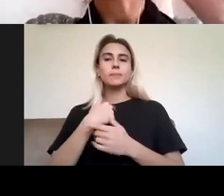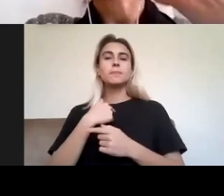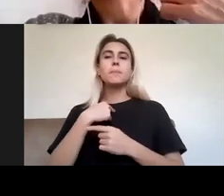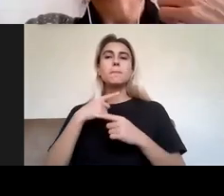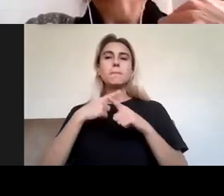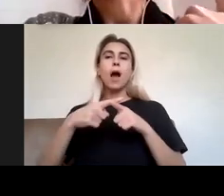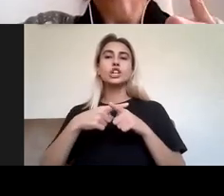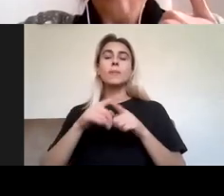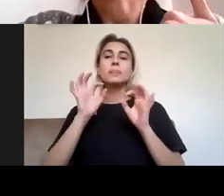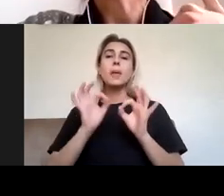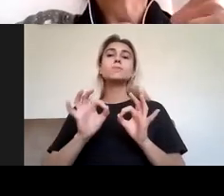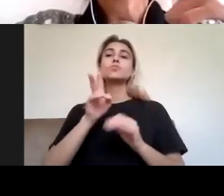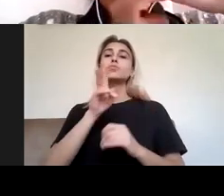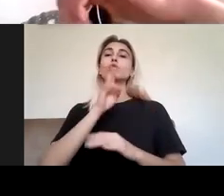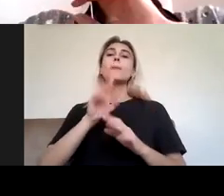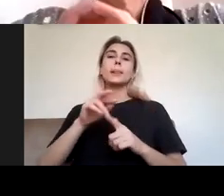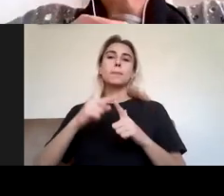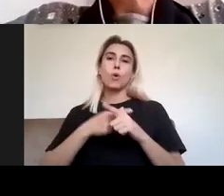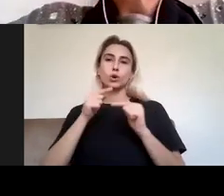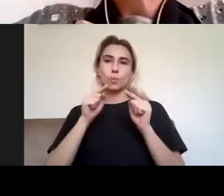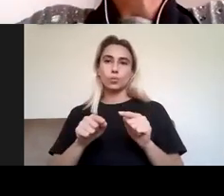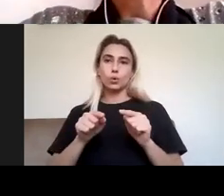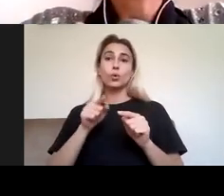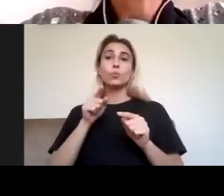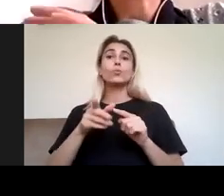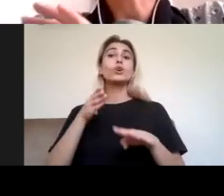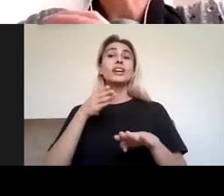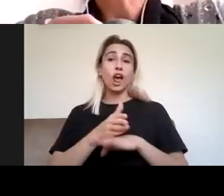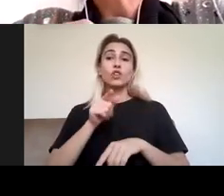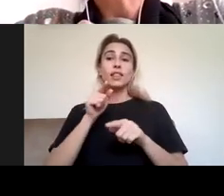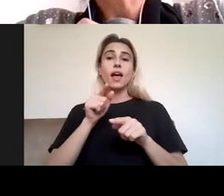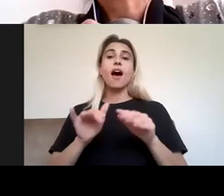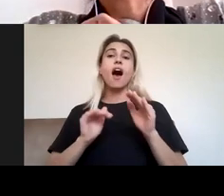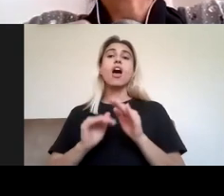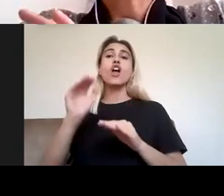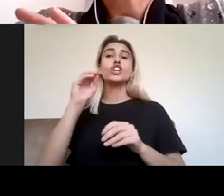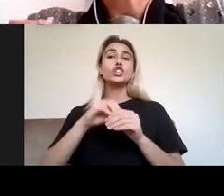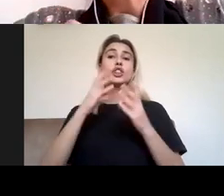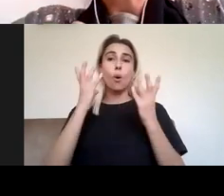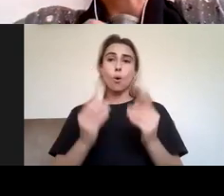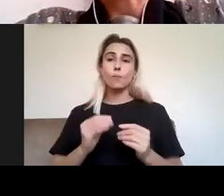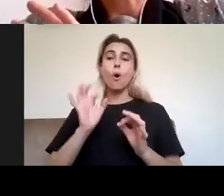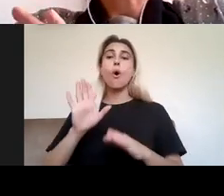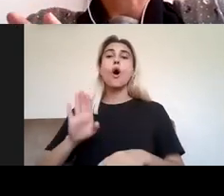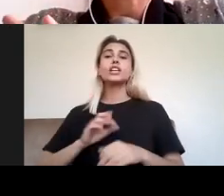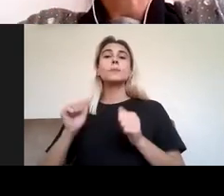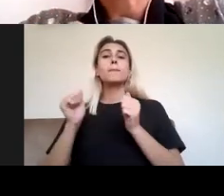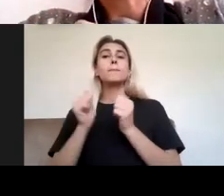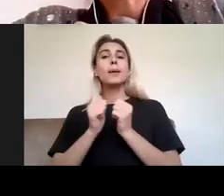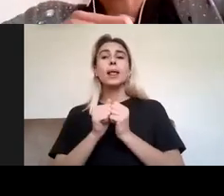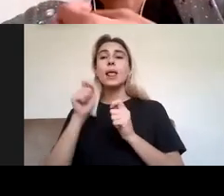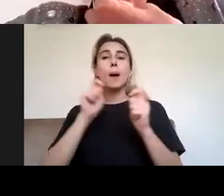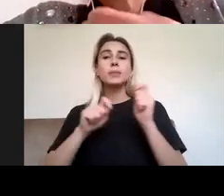tam sonuçlanmamış bir proje bu. Ve bu gerçekten hayatın içinde olup öğrencilerimle beraber yaptığım projede